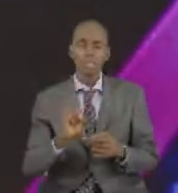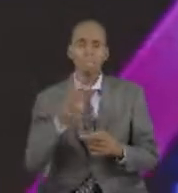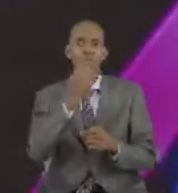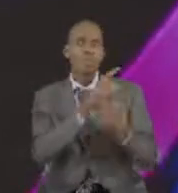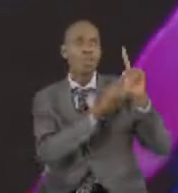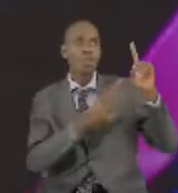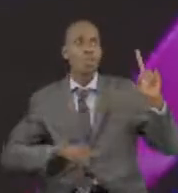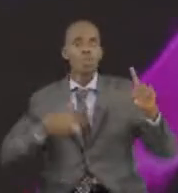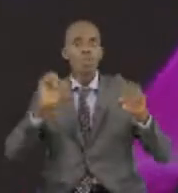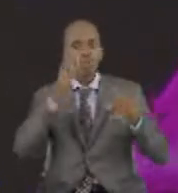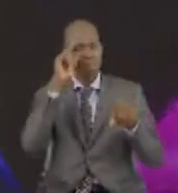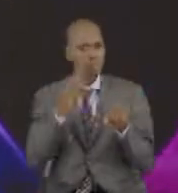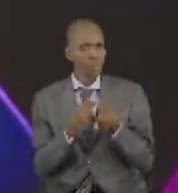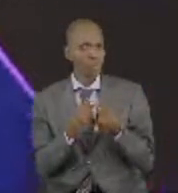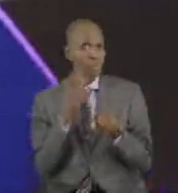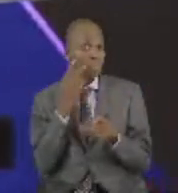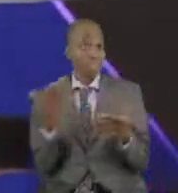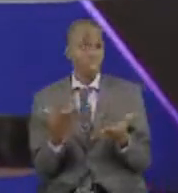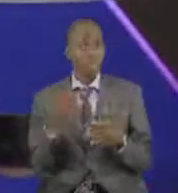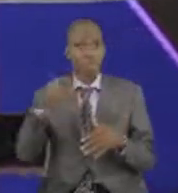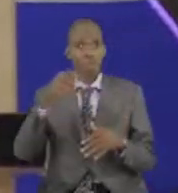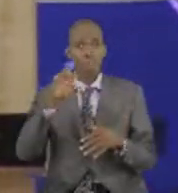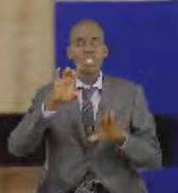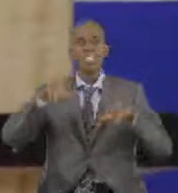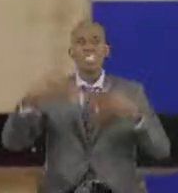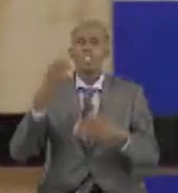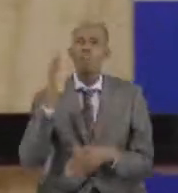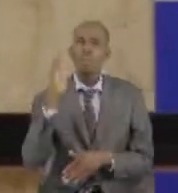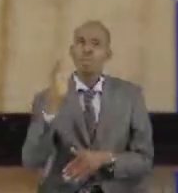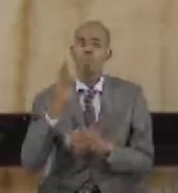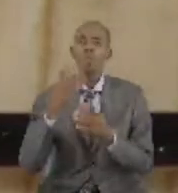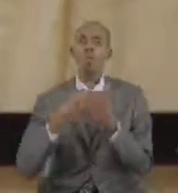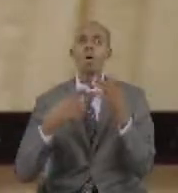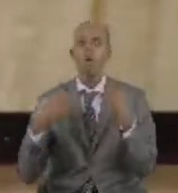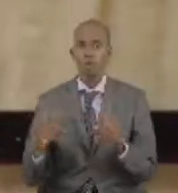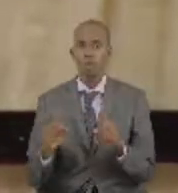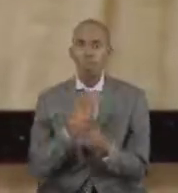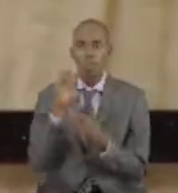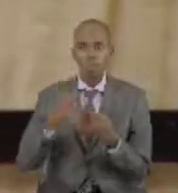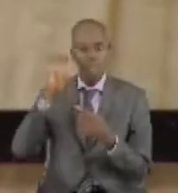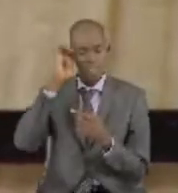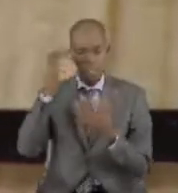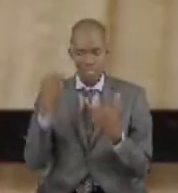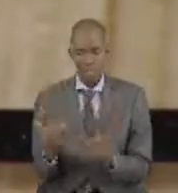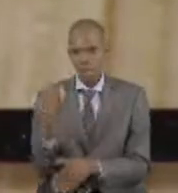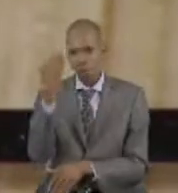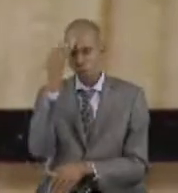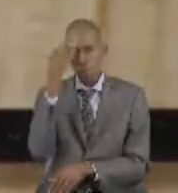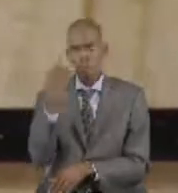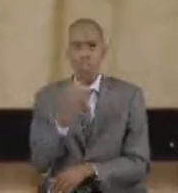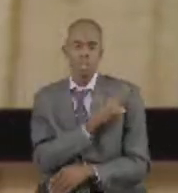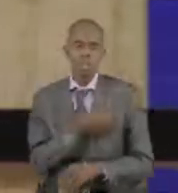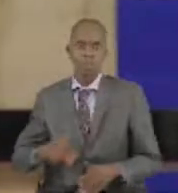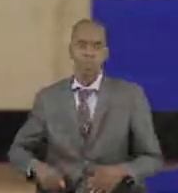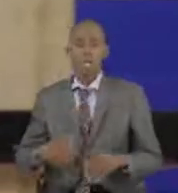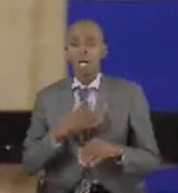Seigneur. Le témoignage, il donnait le témoignage de ce qui est arrivé lorsqu'il a rencontré le Seigneur. Après sa rencontre avec